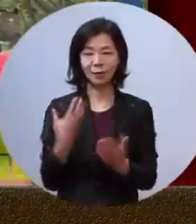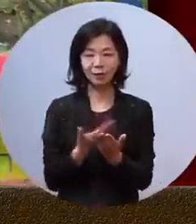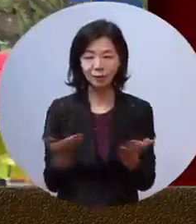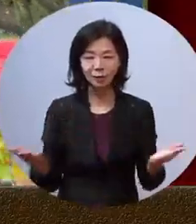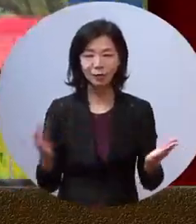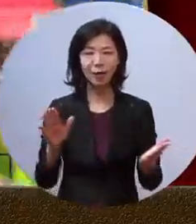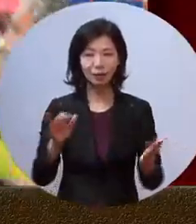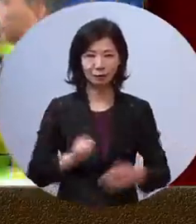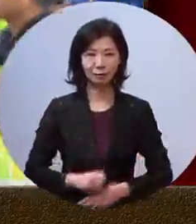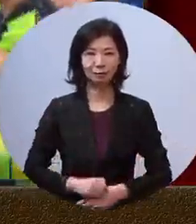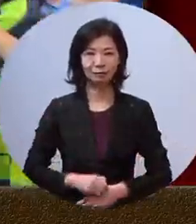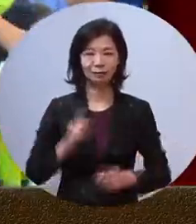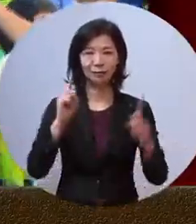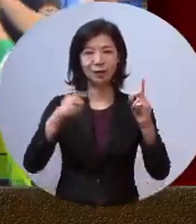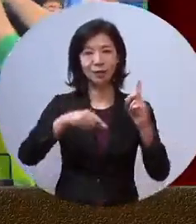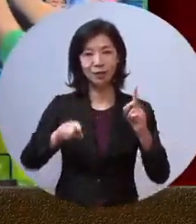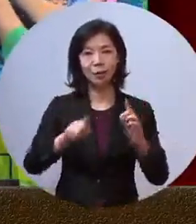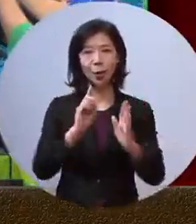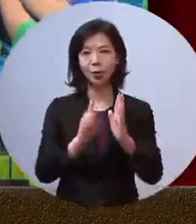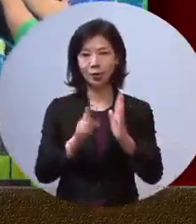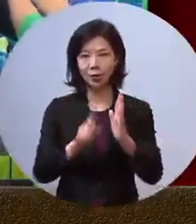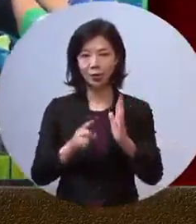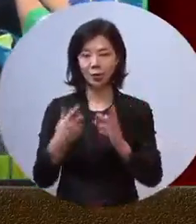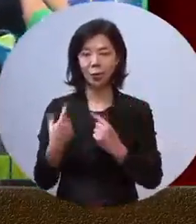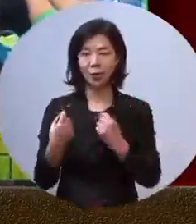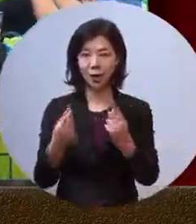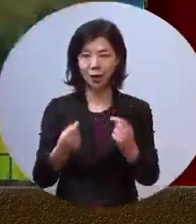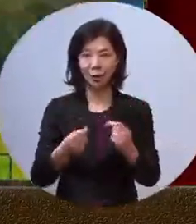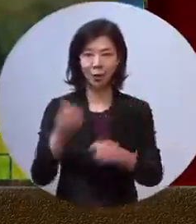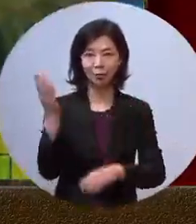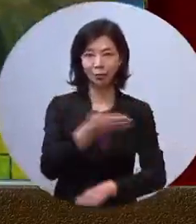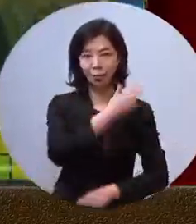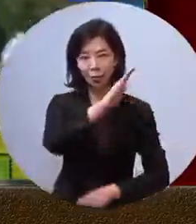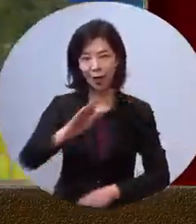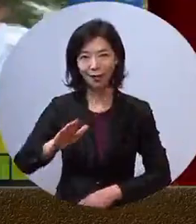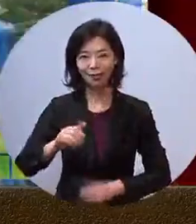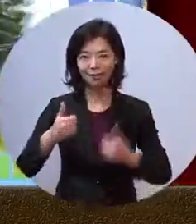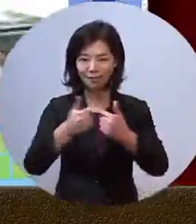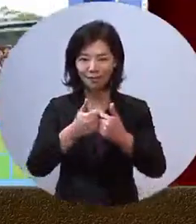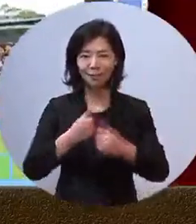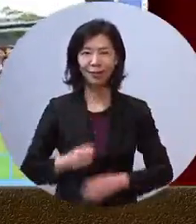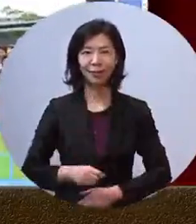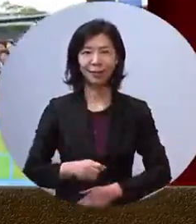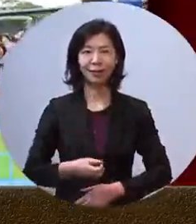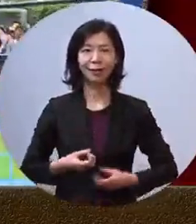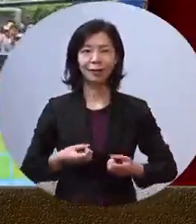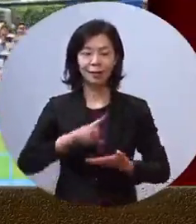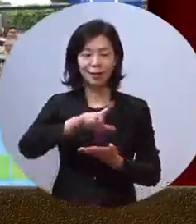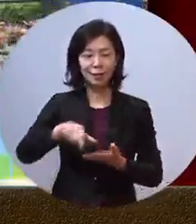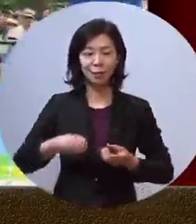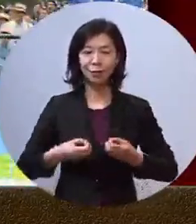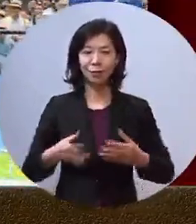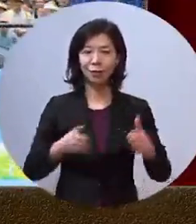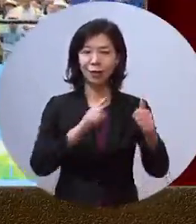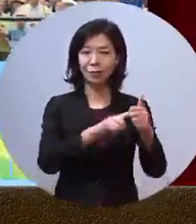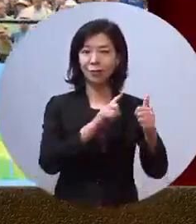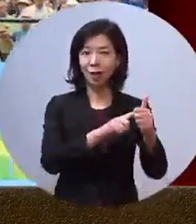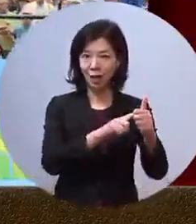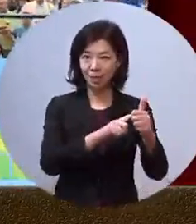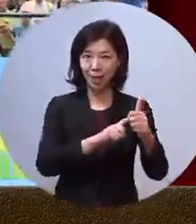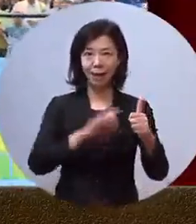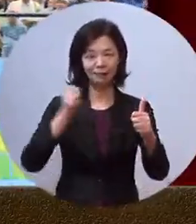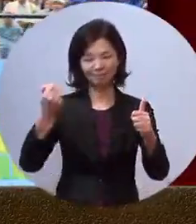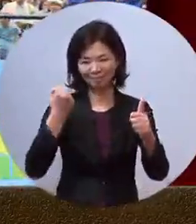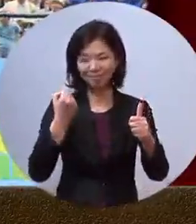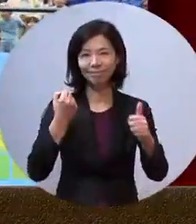そして遊行寺では恒例となったプロレス興行、地元出身のレスラーも参加し、熱い戦いが繰り広